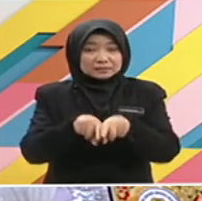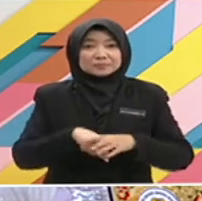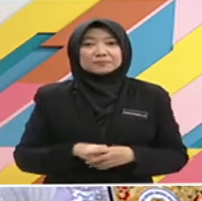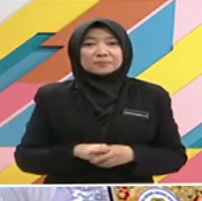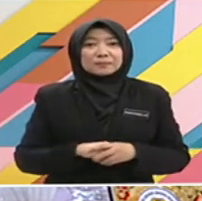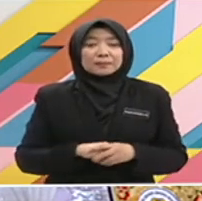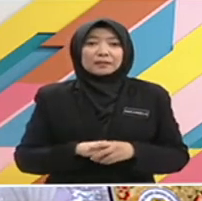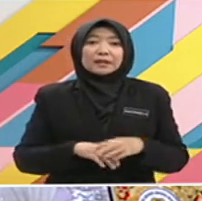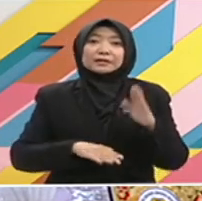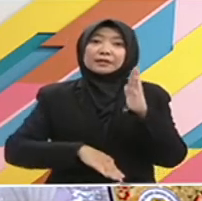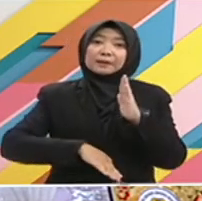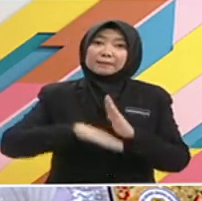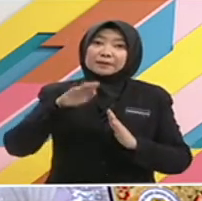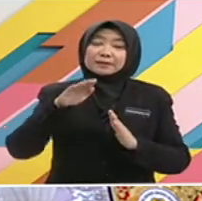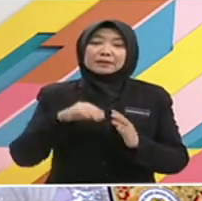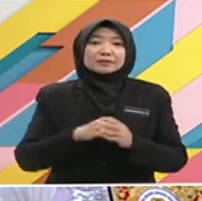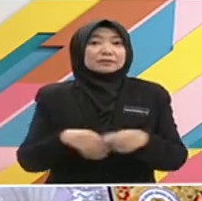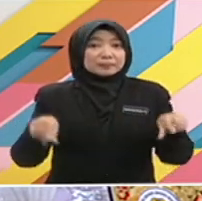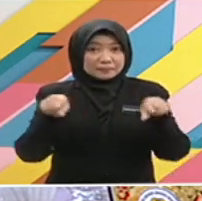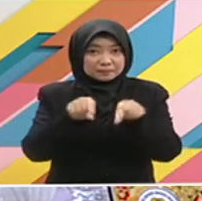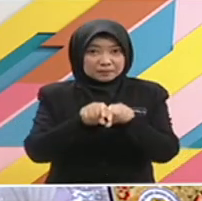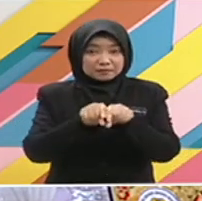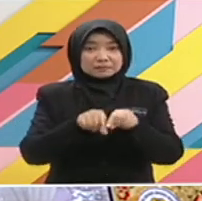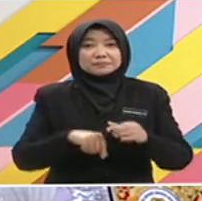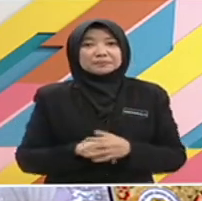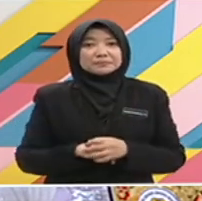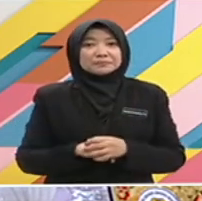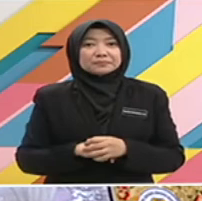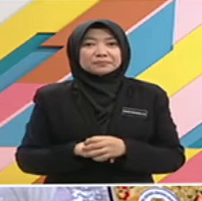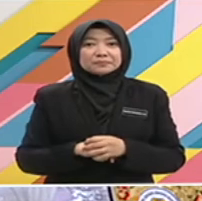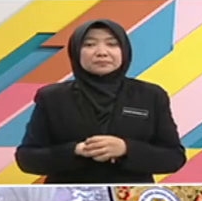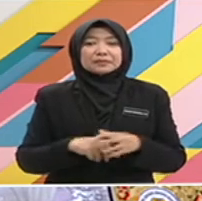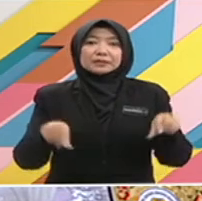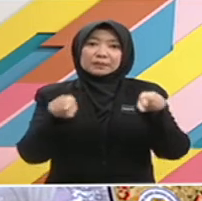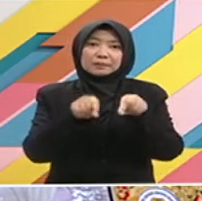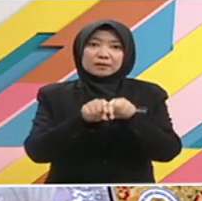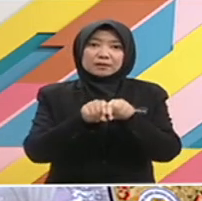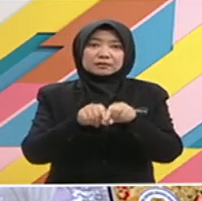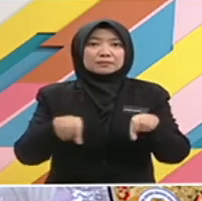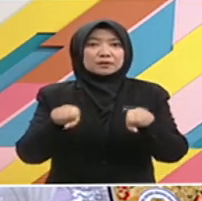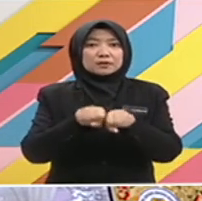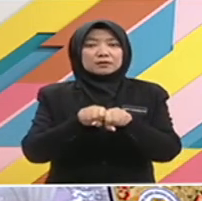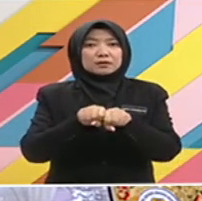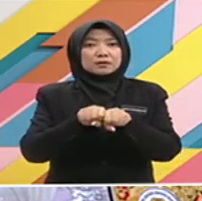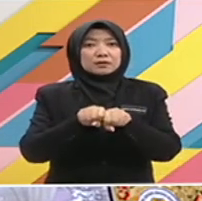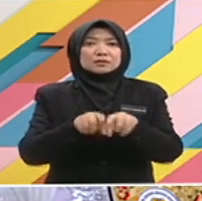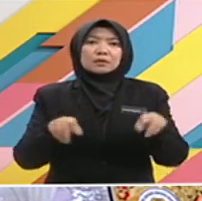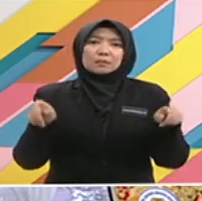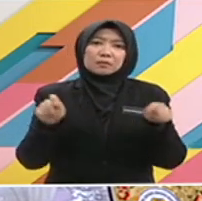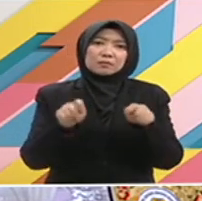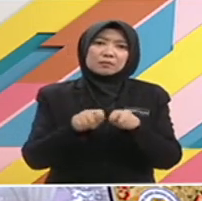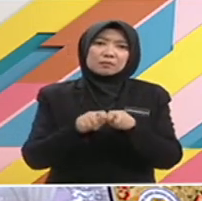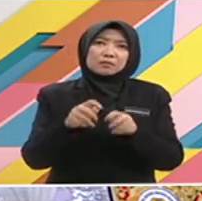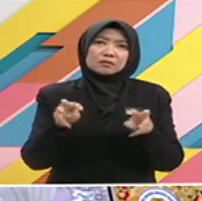lebih stabil, nampak lebih kukuhlah ya. Dan imbangan simetri ini juga dia seolah-olah seperti mempunyai